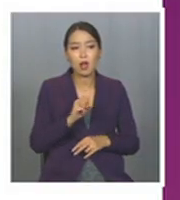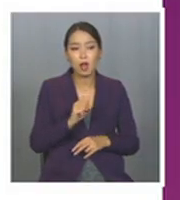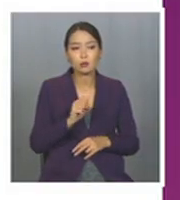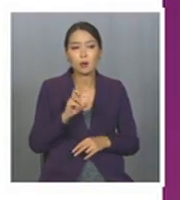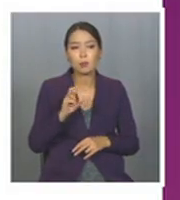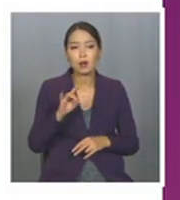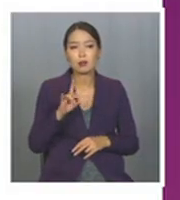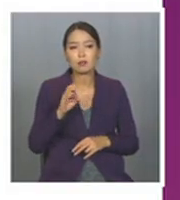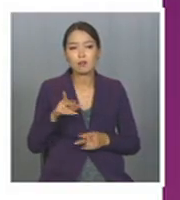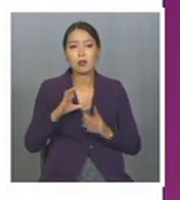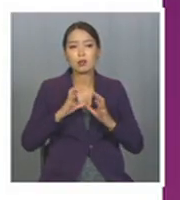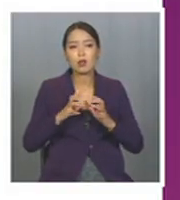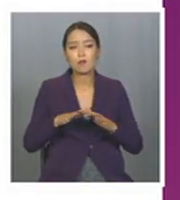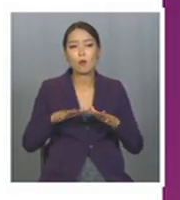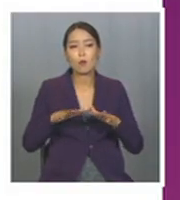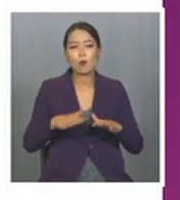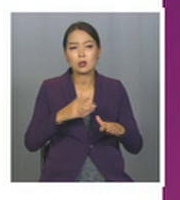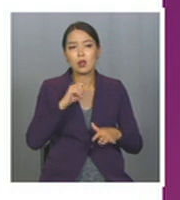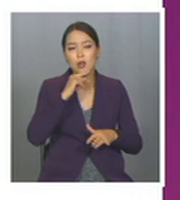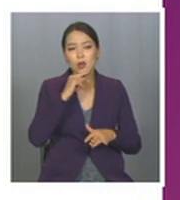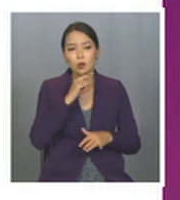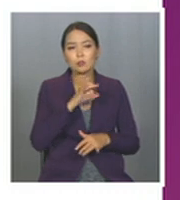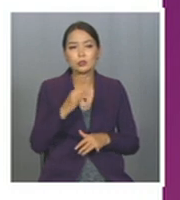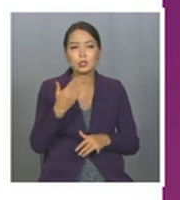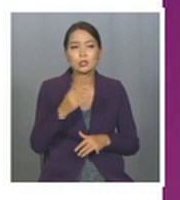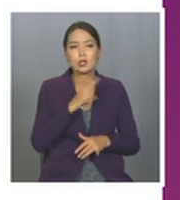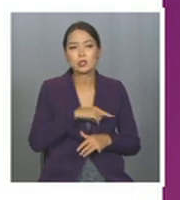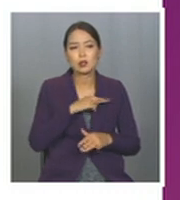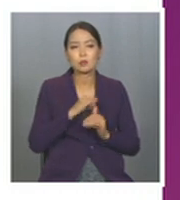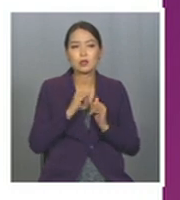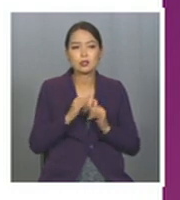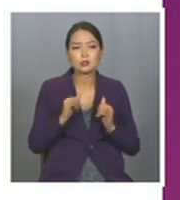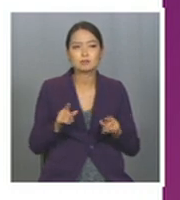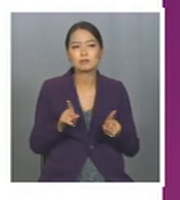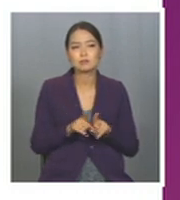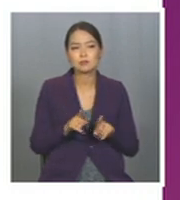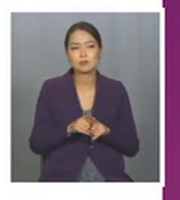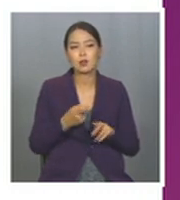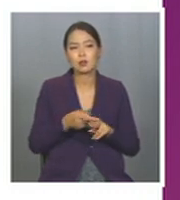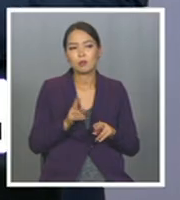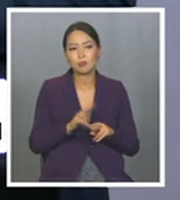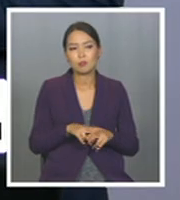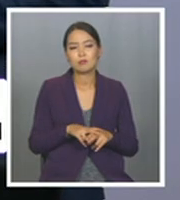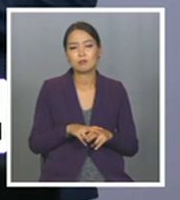Ол географиялық ортаның экономикалық және саяси жүйеге ықпалы әлсіз деп есептейді.